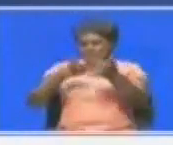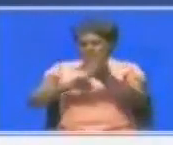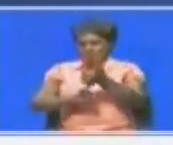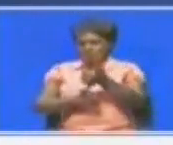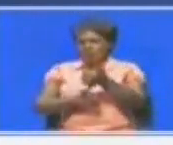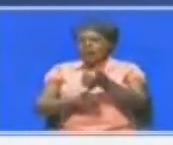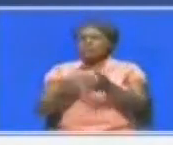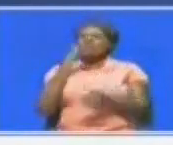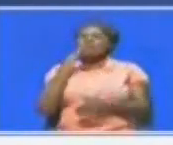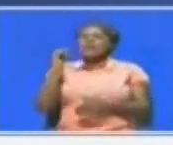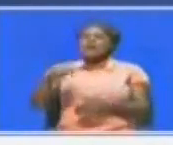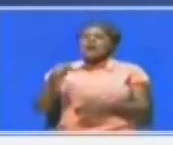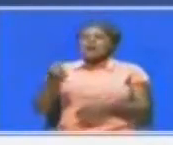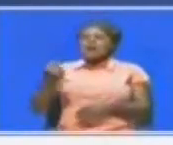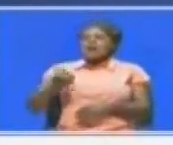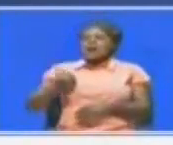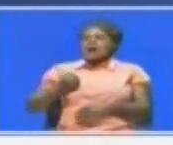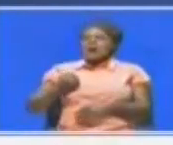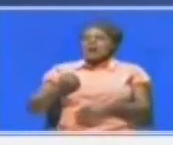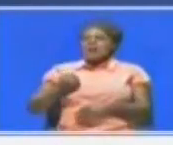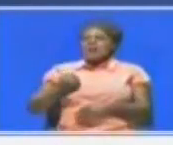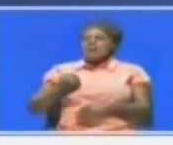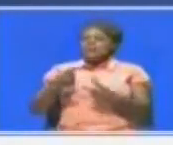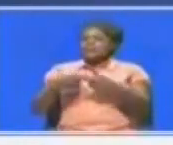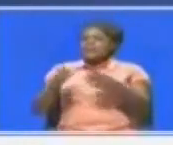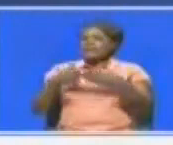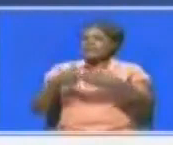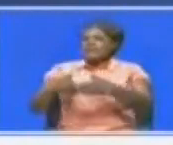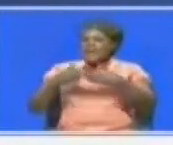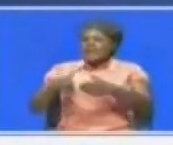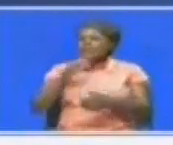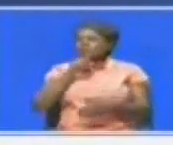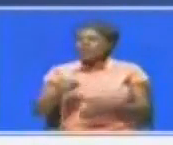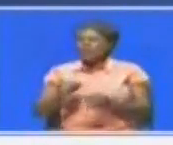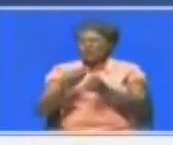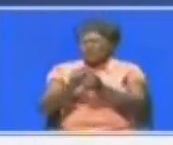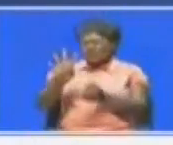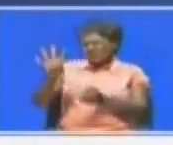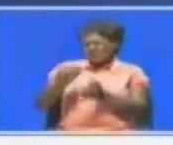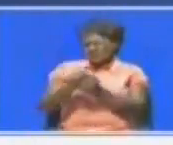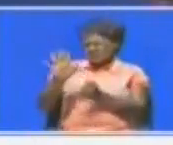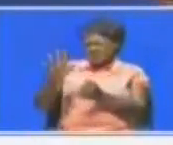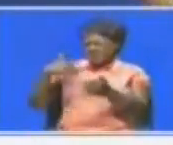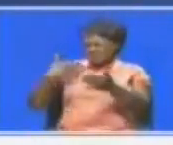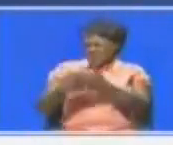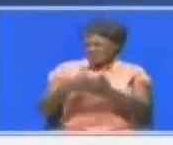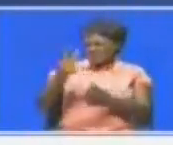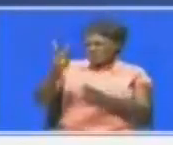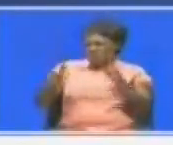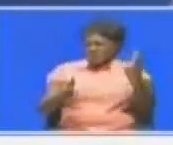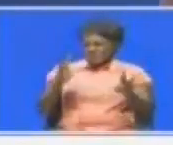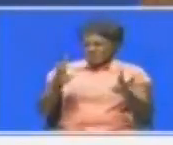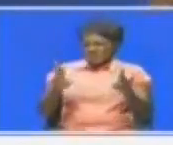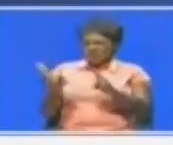mwanamke saa hizi wasichana wadogo wanaanza ngono wakiwa miaka 14, 15, 16. Kitambo afike miaka 28